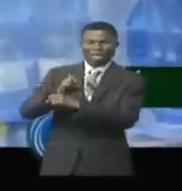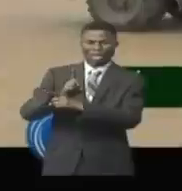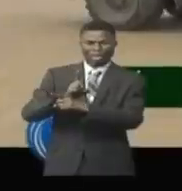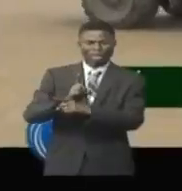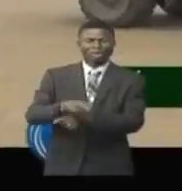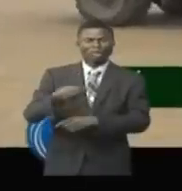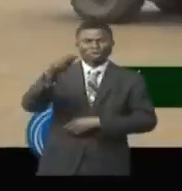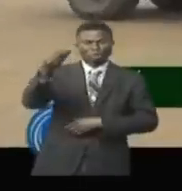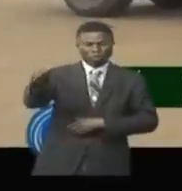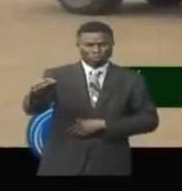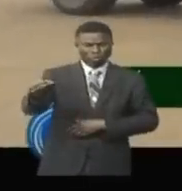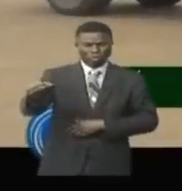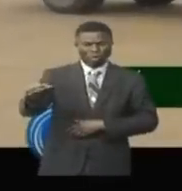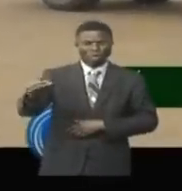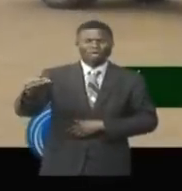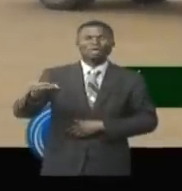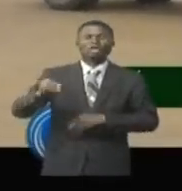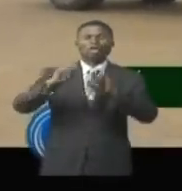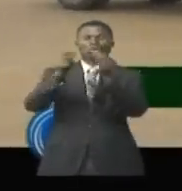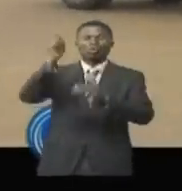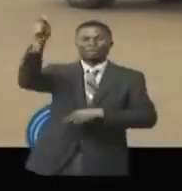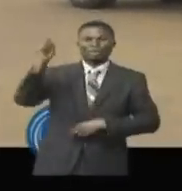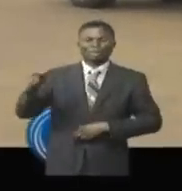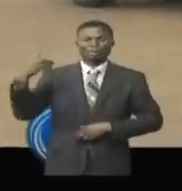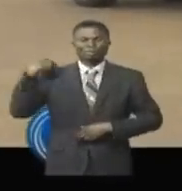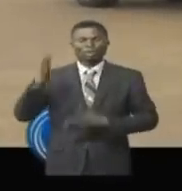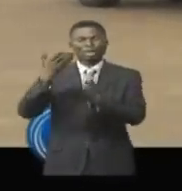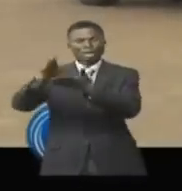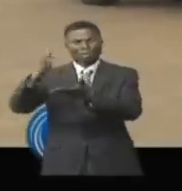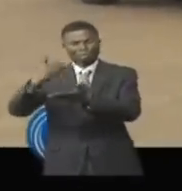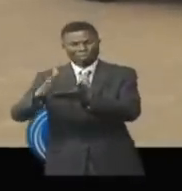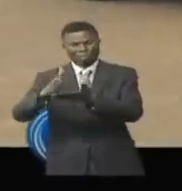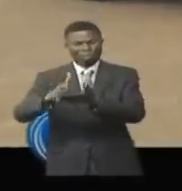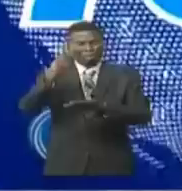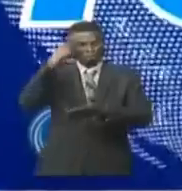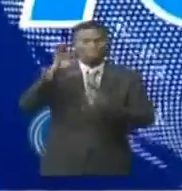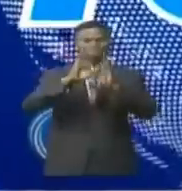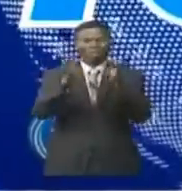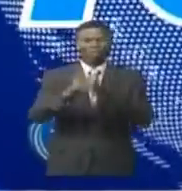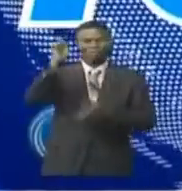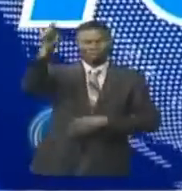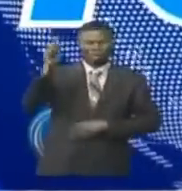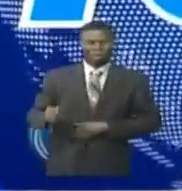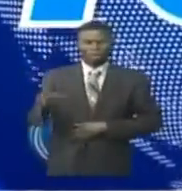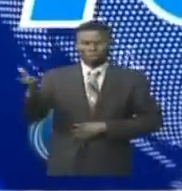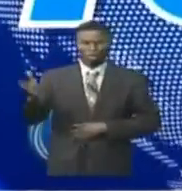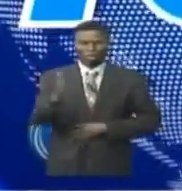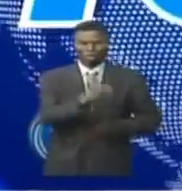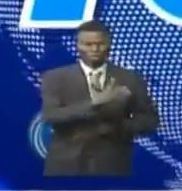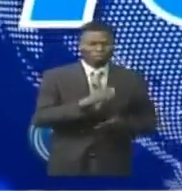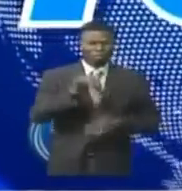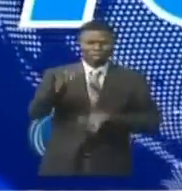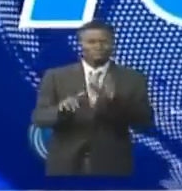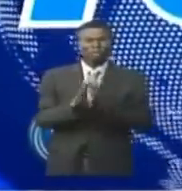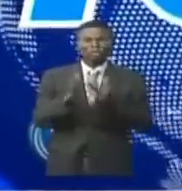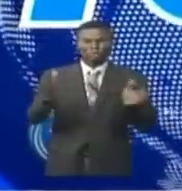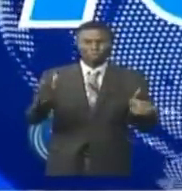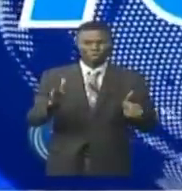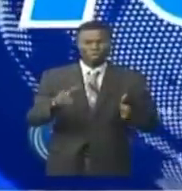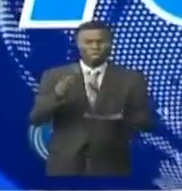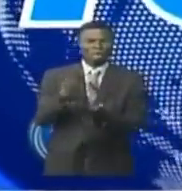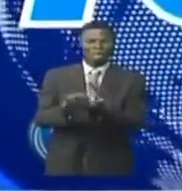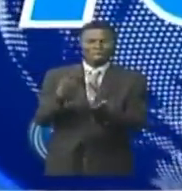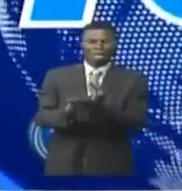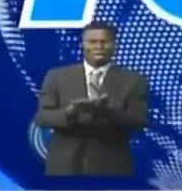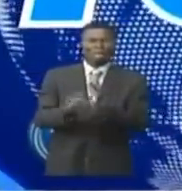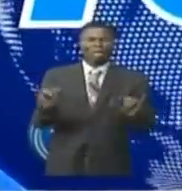à la disposition de l'état-major général pour la répartition aux dépendants des militaires. Et le secrétariat général au sport et